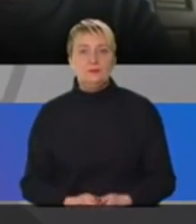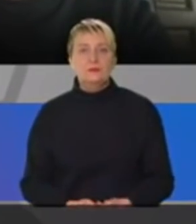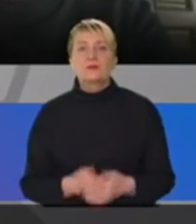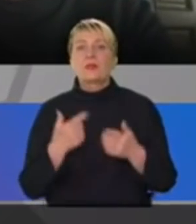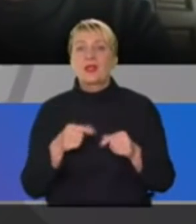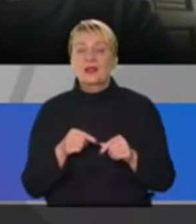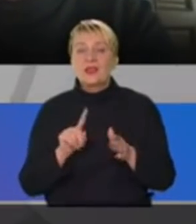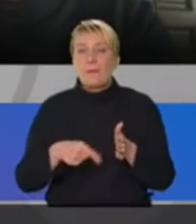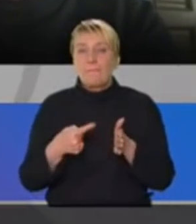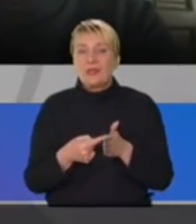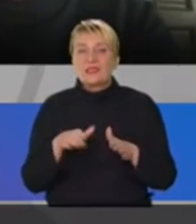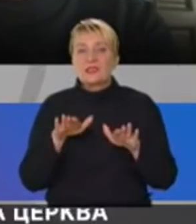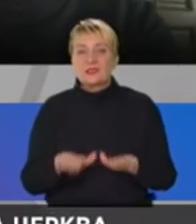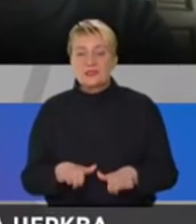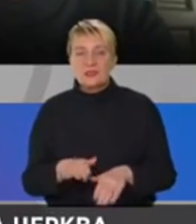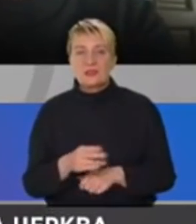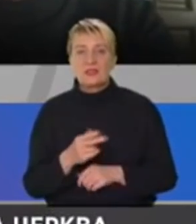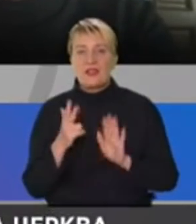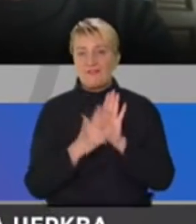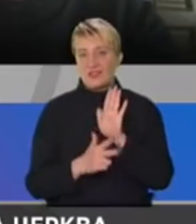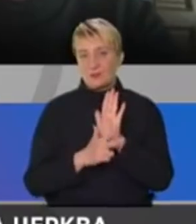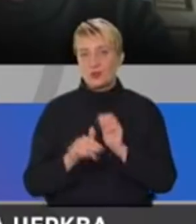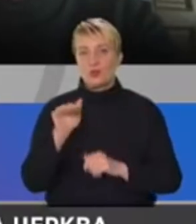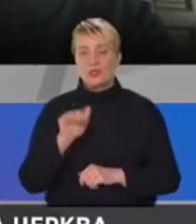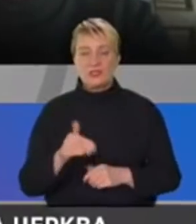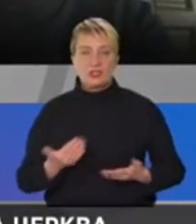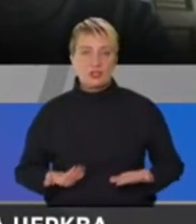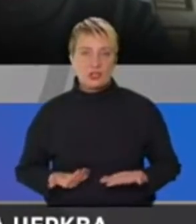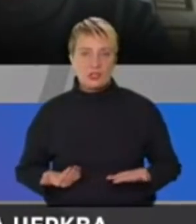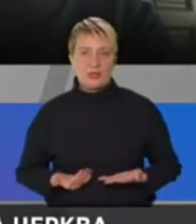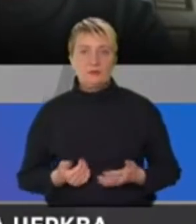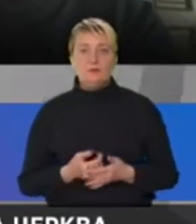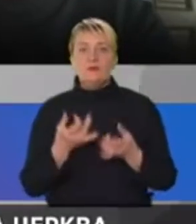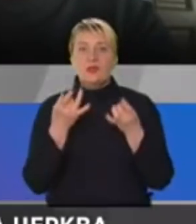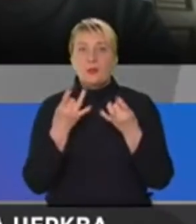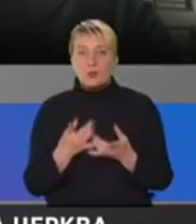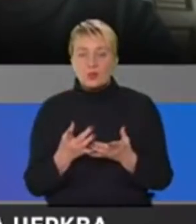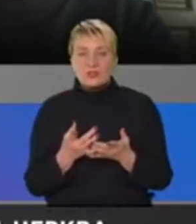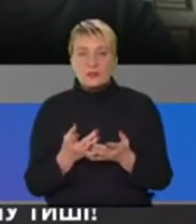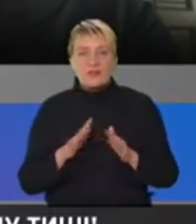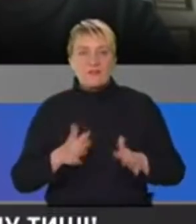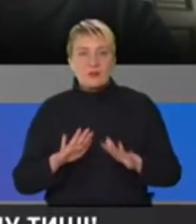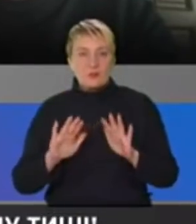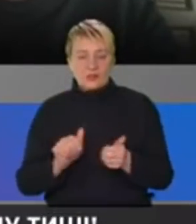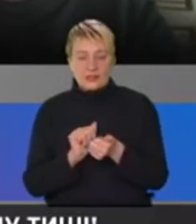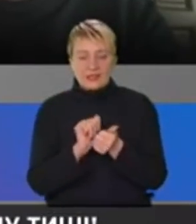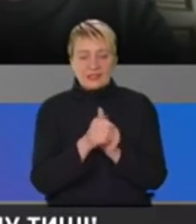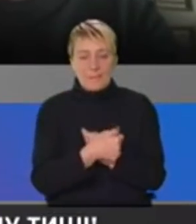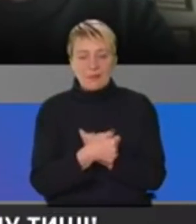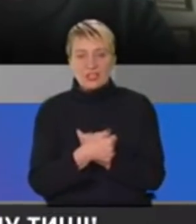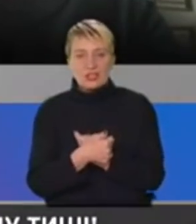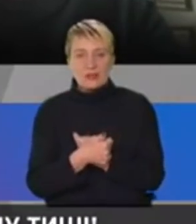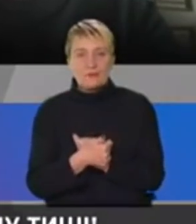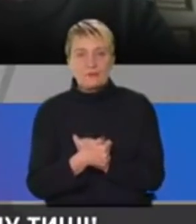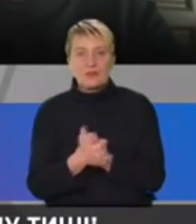місто залишається на позначці 80 тисяч жителів. Тобто просто відбулося міграційне, скажімо так, заміщення? На сьогоднішній